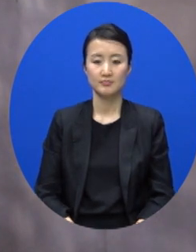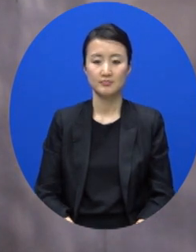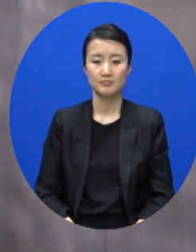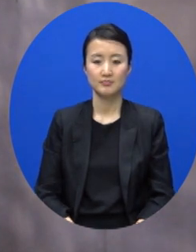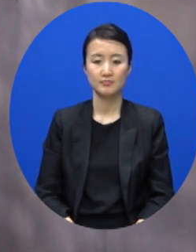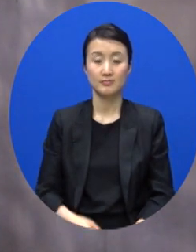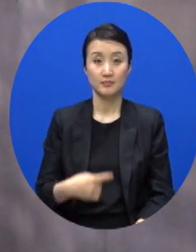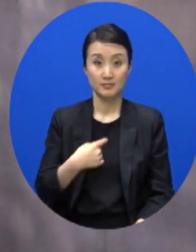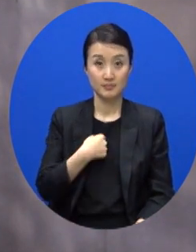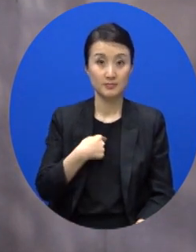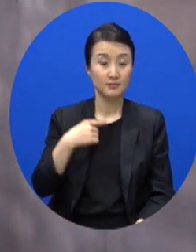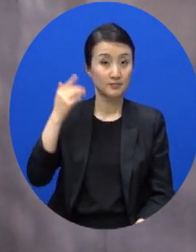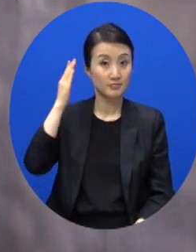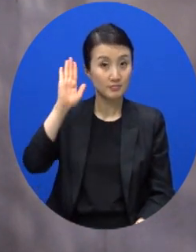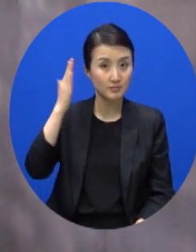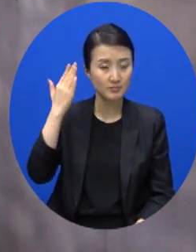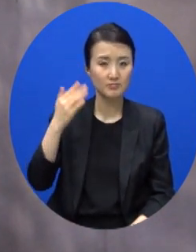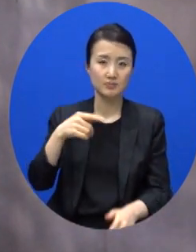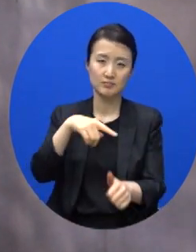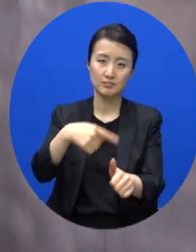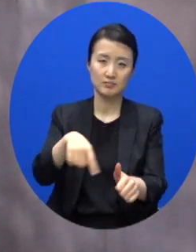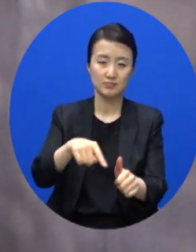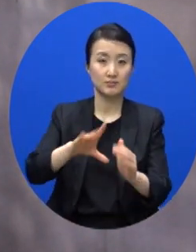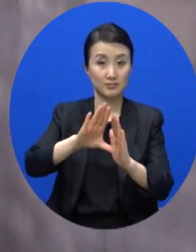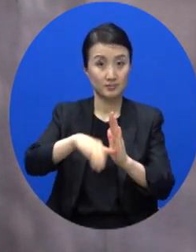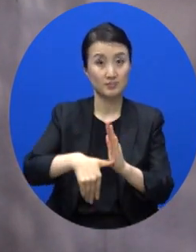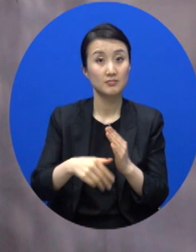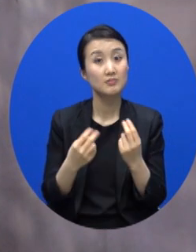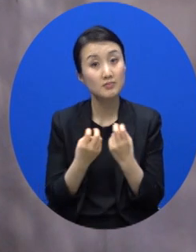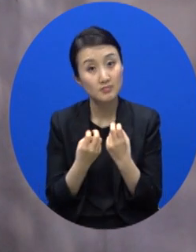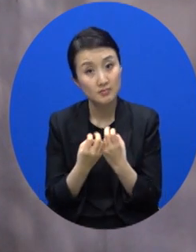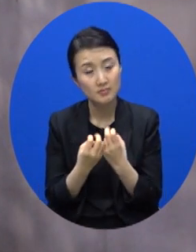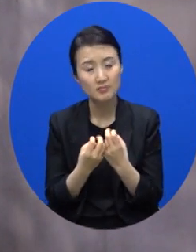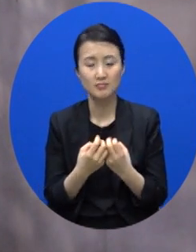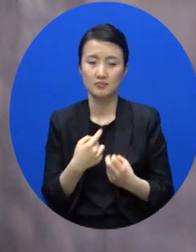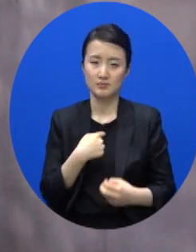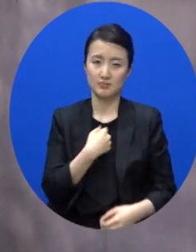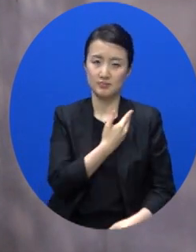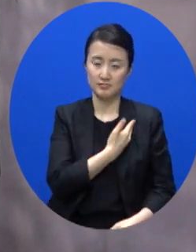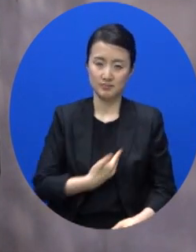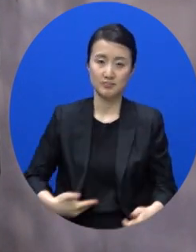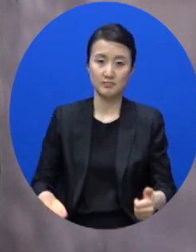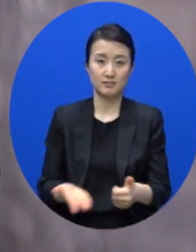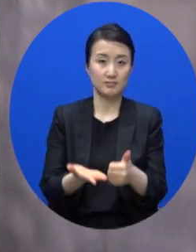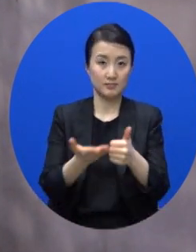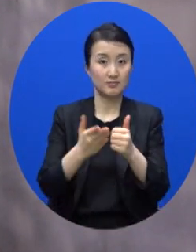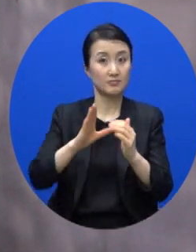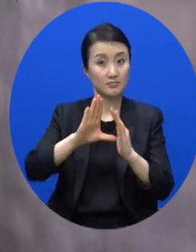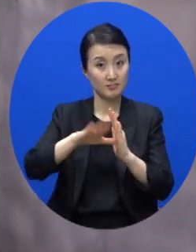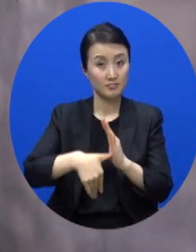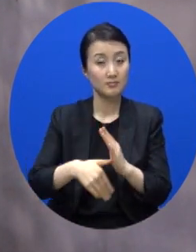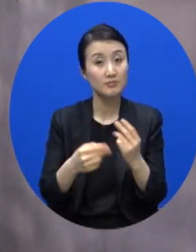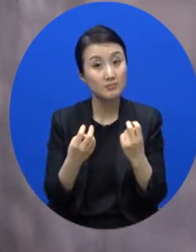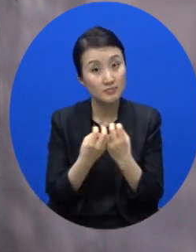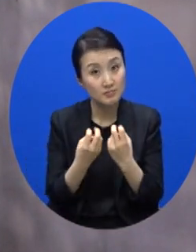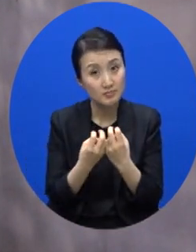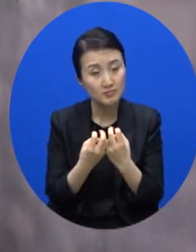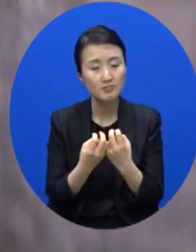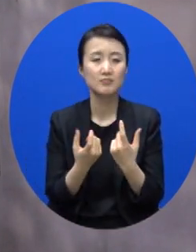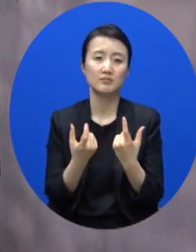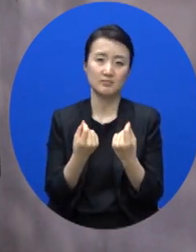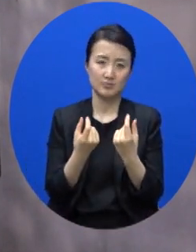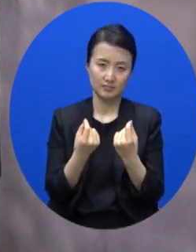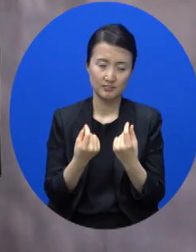제가 요즘 교육 방법에 저도 제자를 많이 기르고 있지만 저는 그렇게